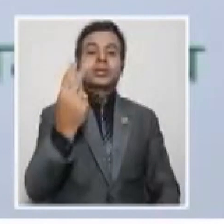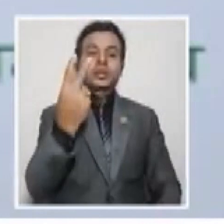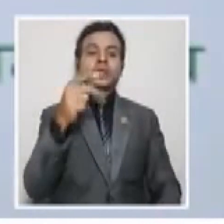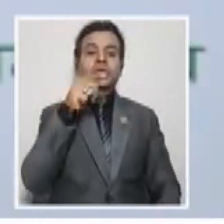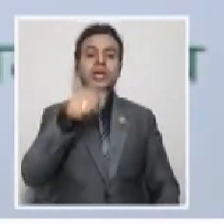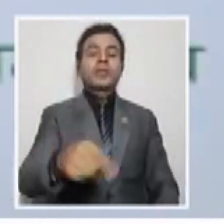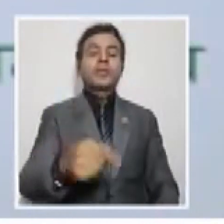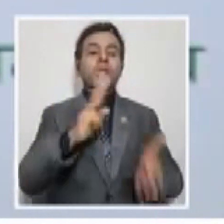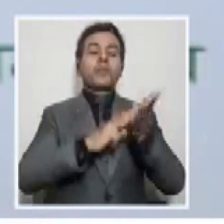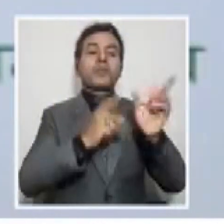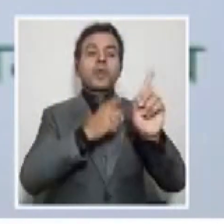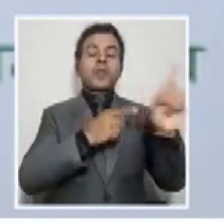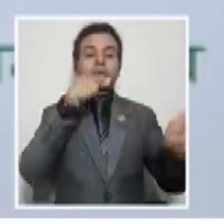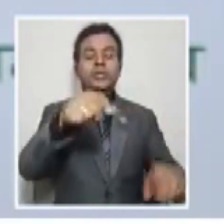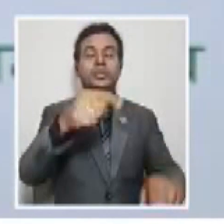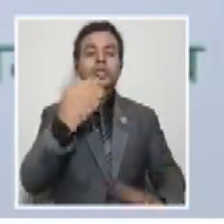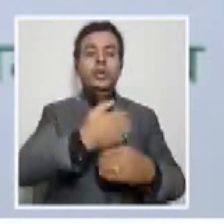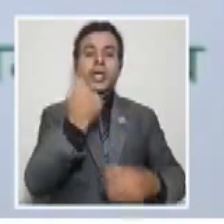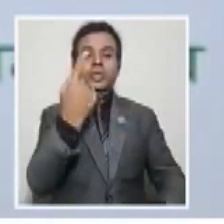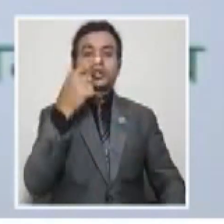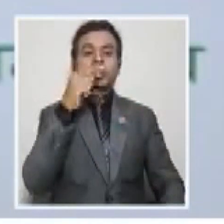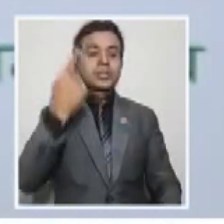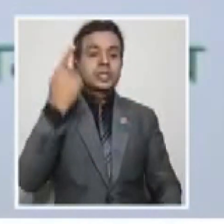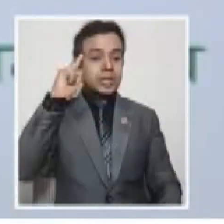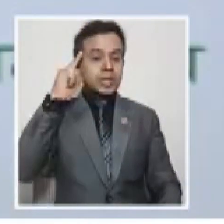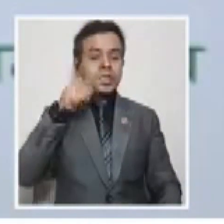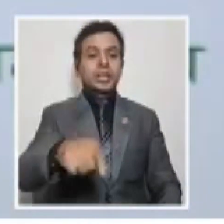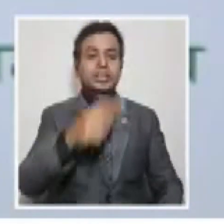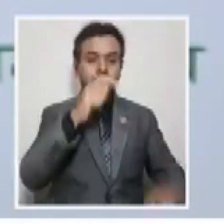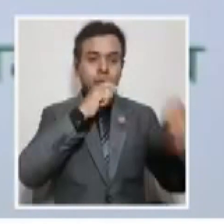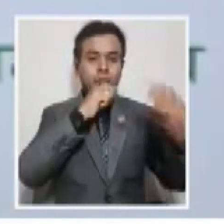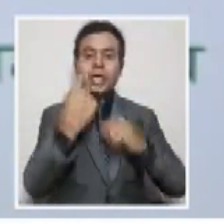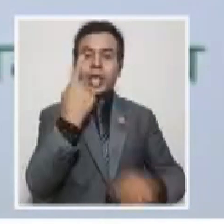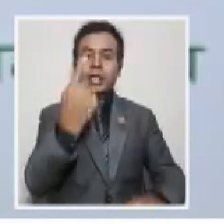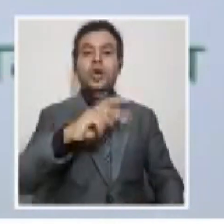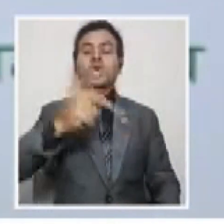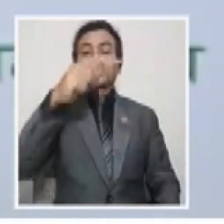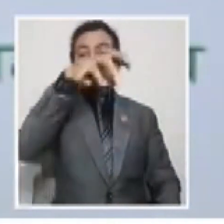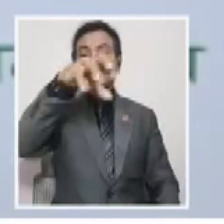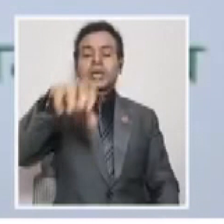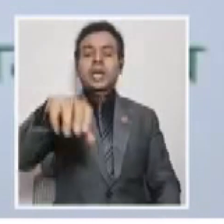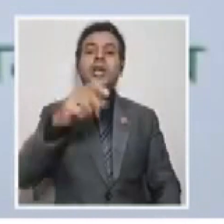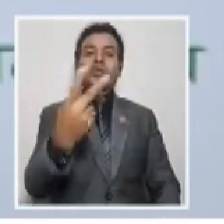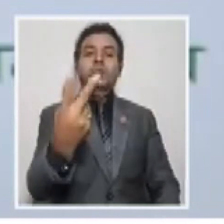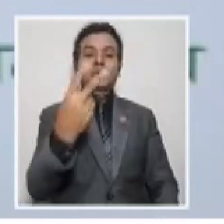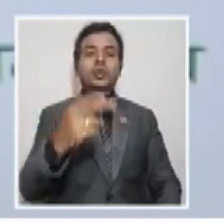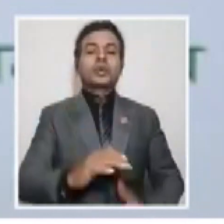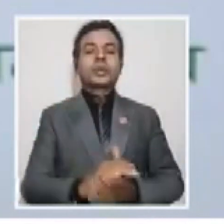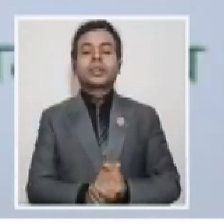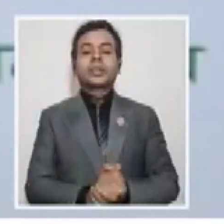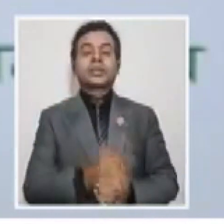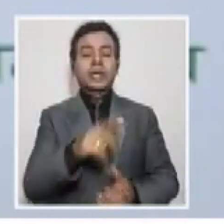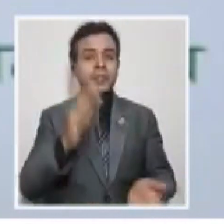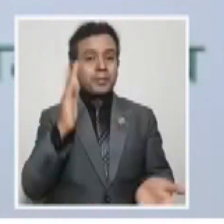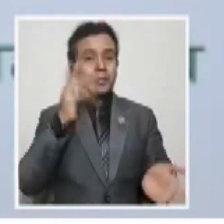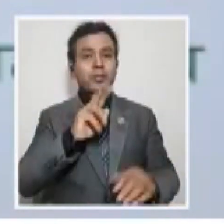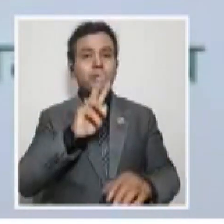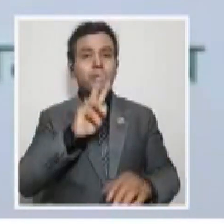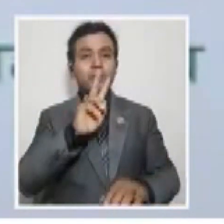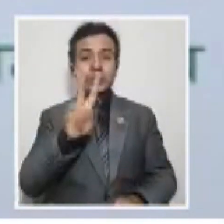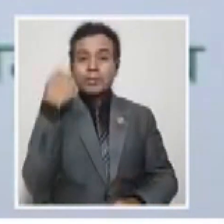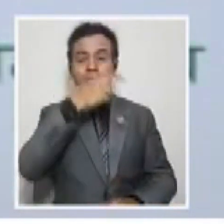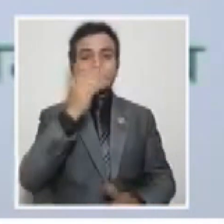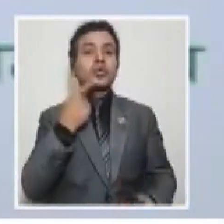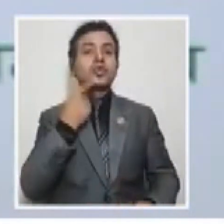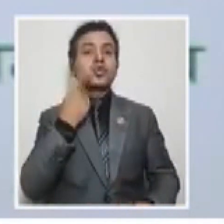সিলেটের অন্যান্য জেলায় 2 জন। যারা মৃত্যুবরণ করেছেন তাদের হাসপাতালে মারা গেছেন 16 জন, বাড়িতে মারা গেছেন 5 জন